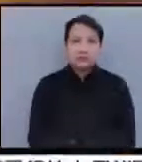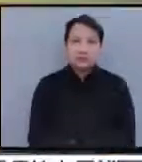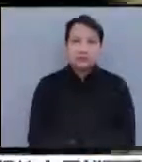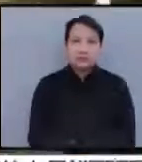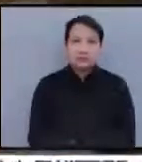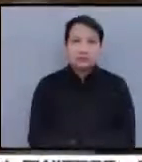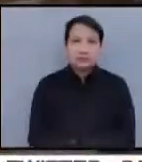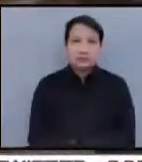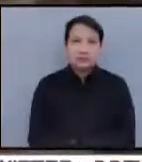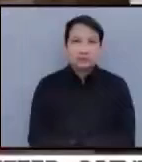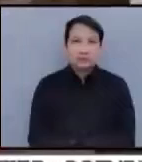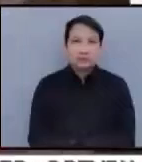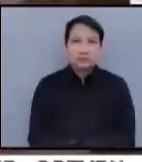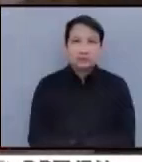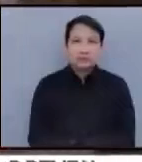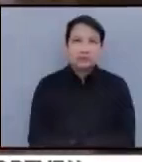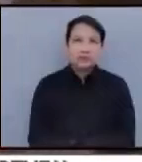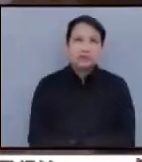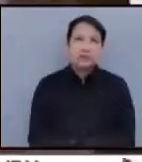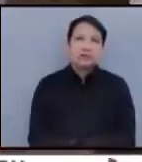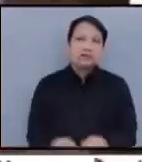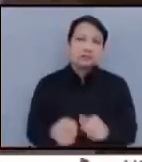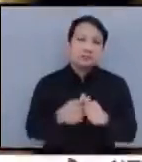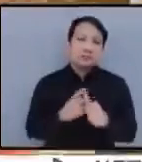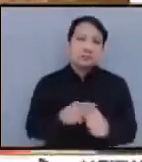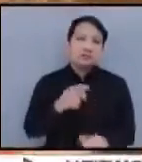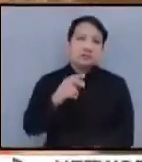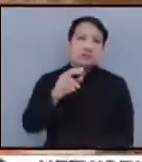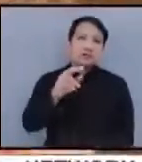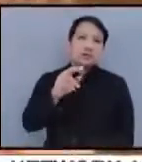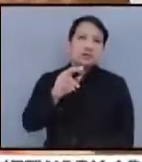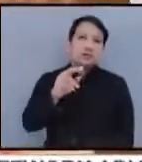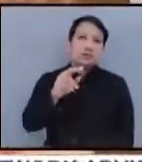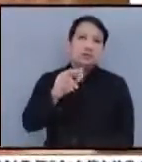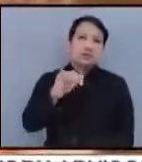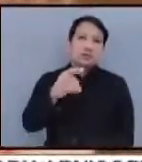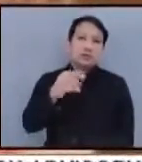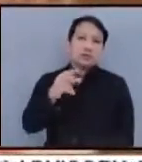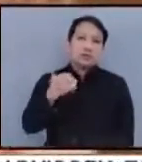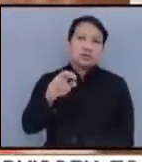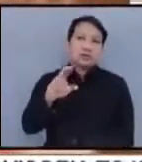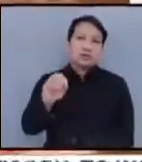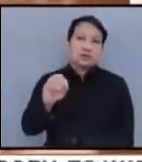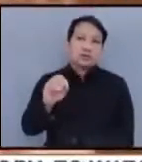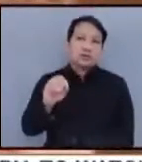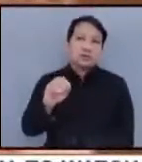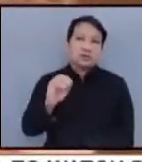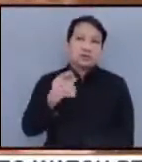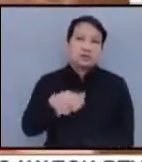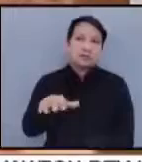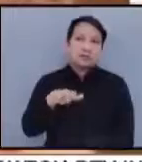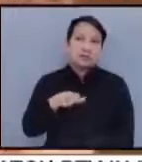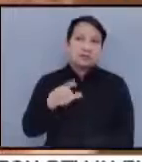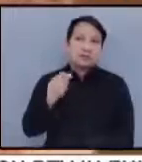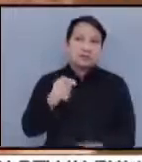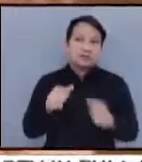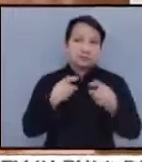Mima! Number 1, Niana Guerrero. Top on our list for this week ang ating TikTok star na